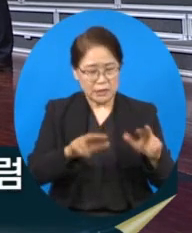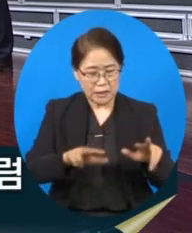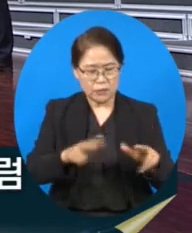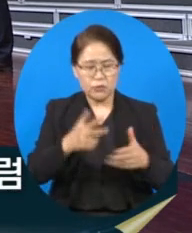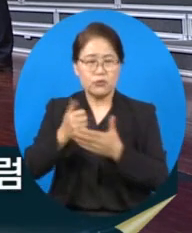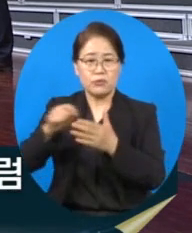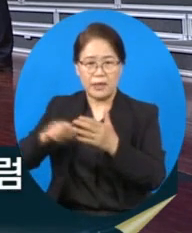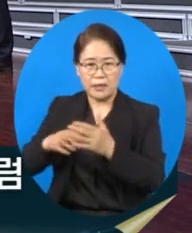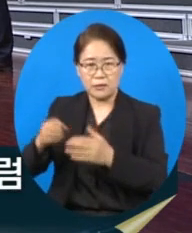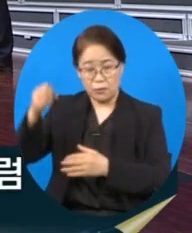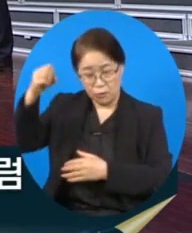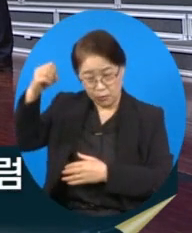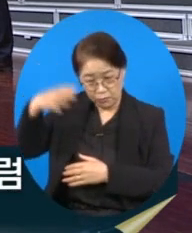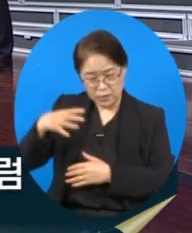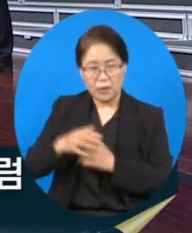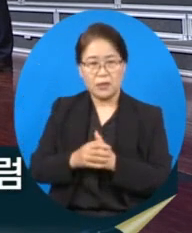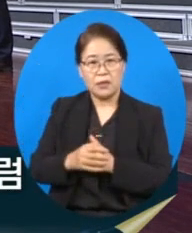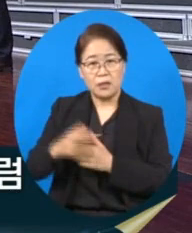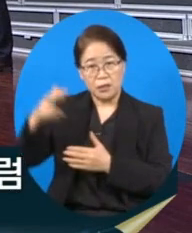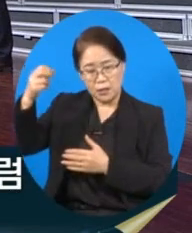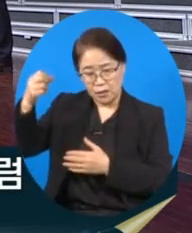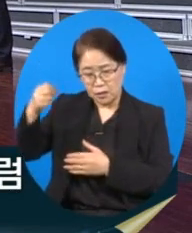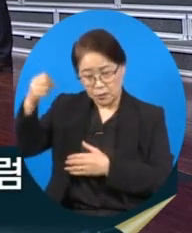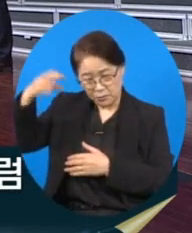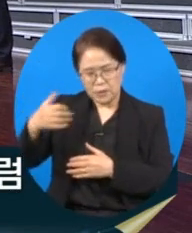빛이라 빛의 자녀들처럼